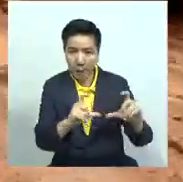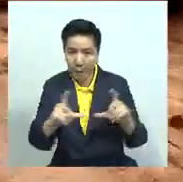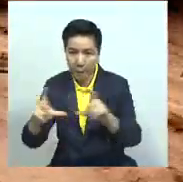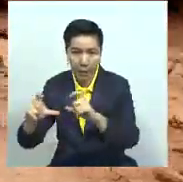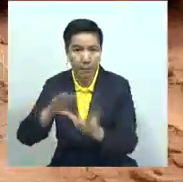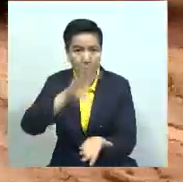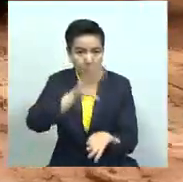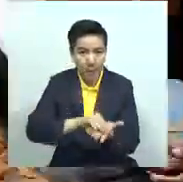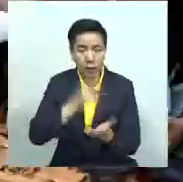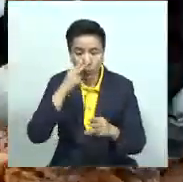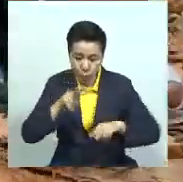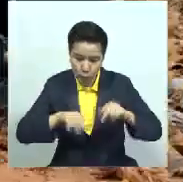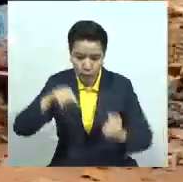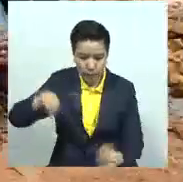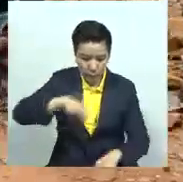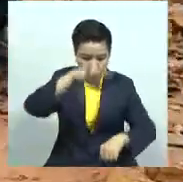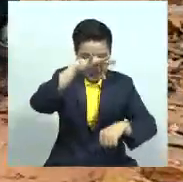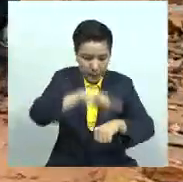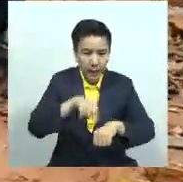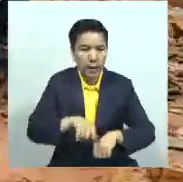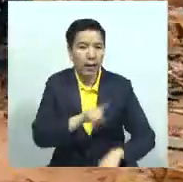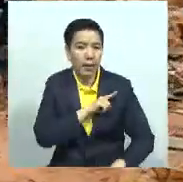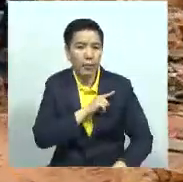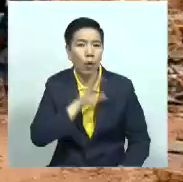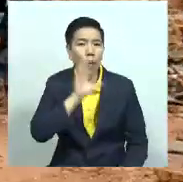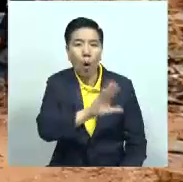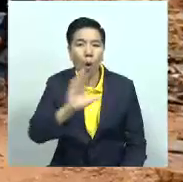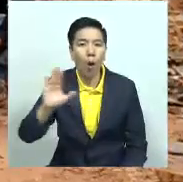ถ่ายภาพนะครับเพื่อนำไปตรวจสอบพิกัดว่าอยู่ในความรับผิดชอบ